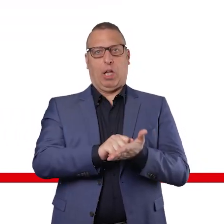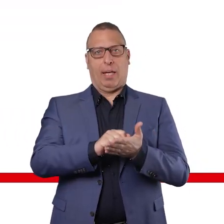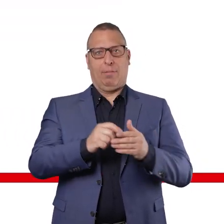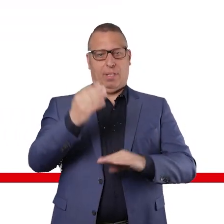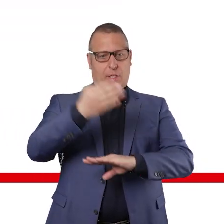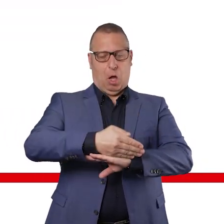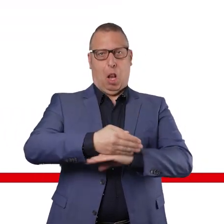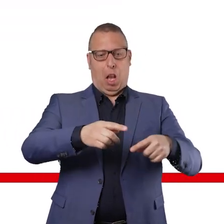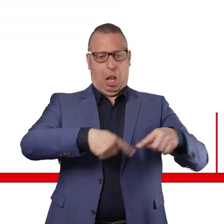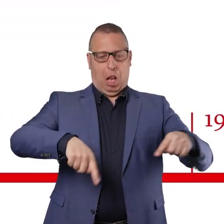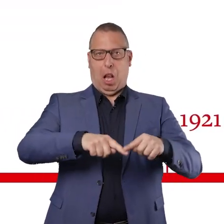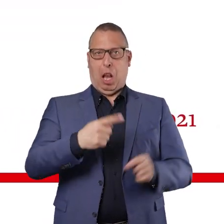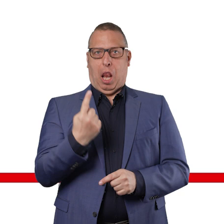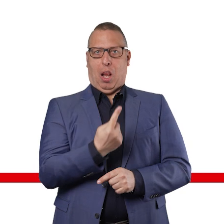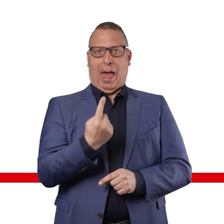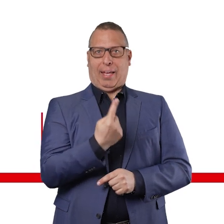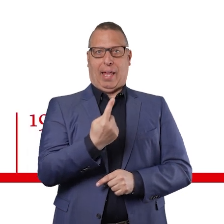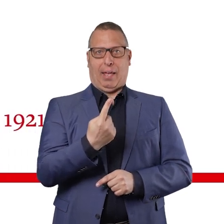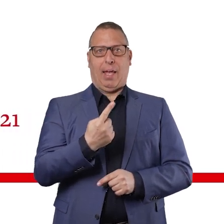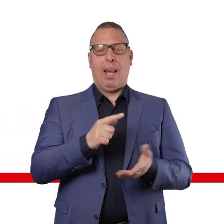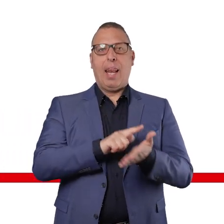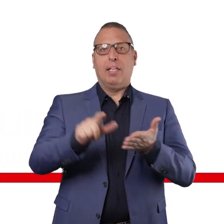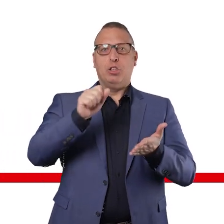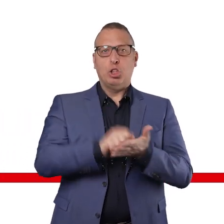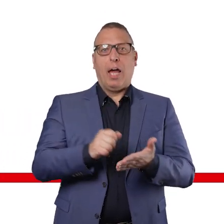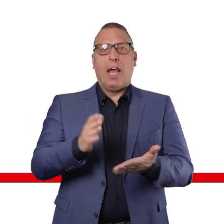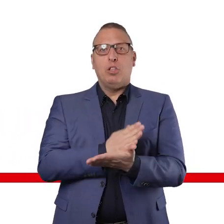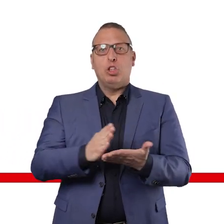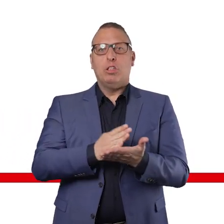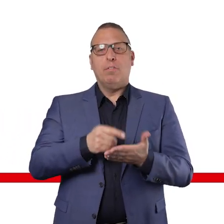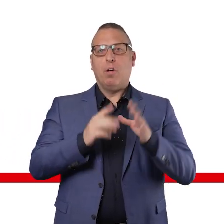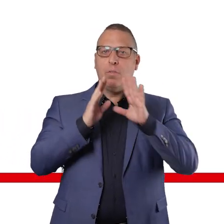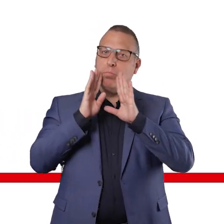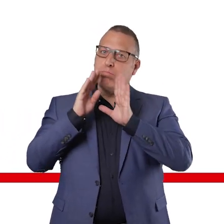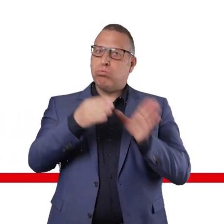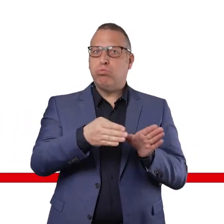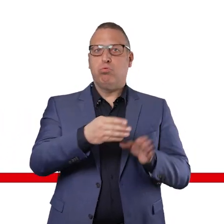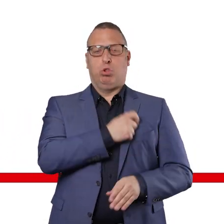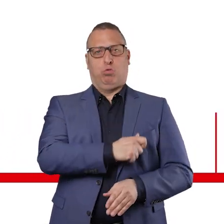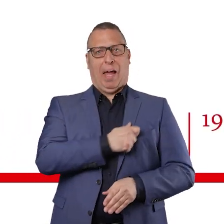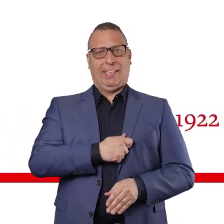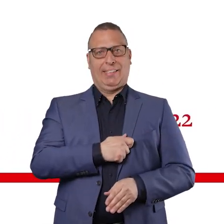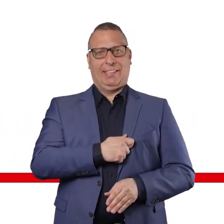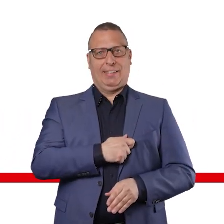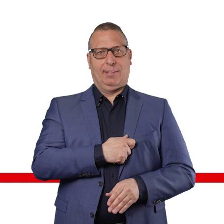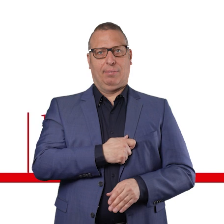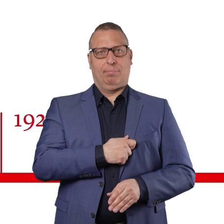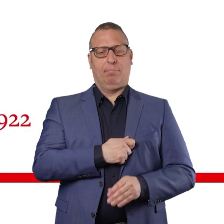als Zollgebiet auf sich alleine gestellt. Liechtenstein beschloss, sich Richtung Schweiz zu